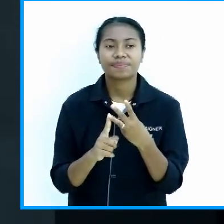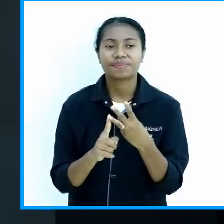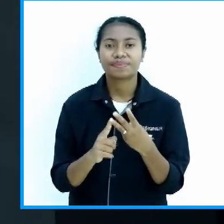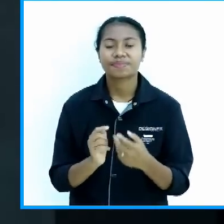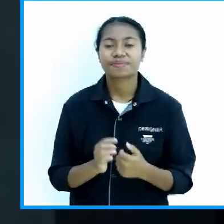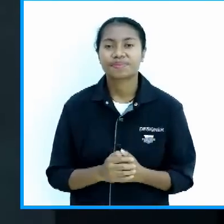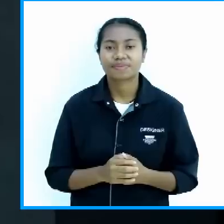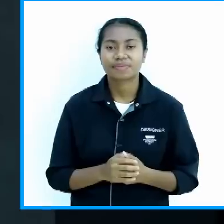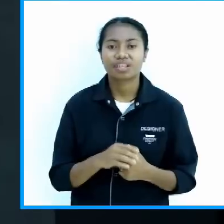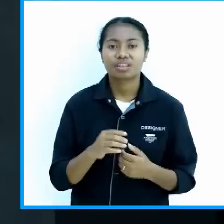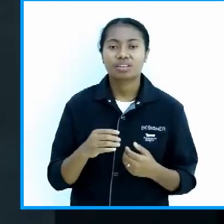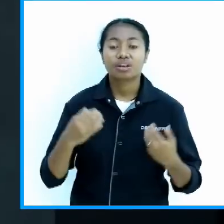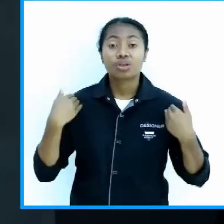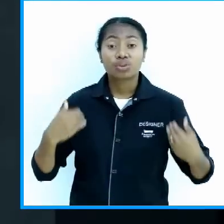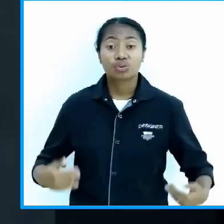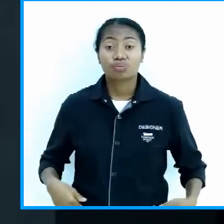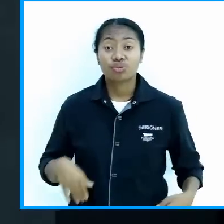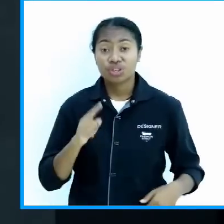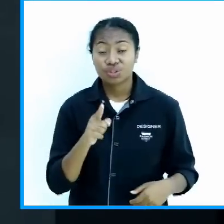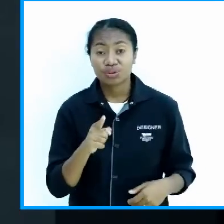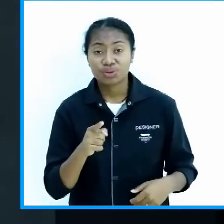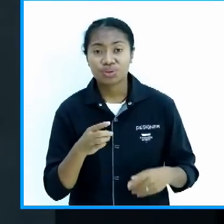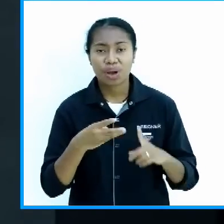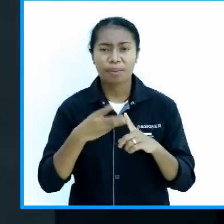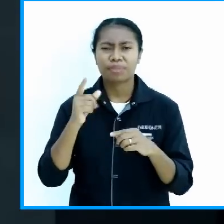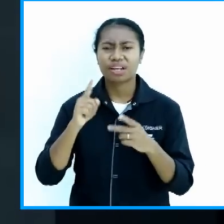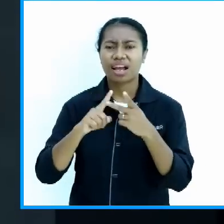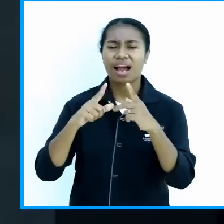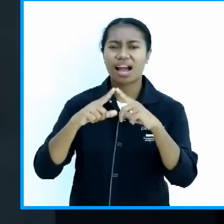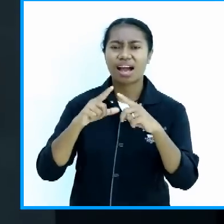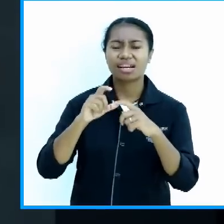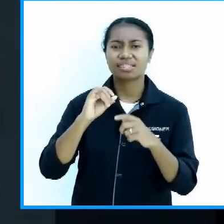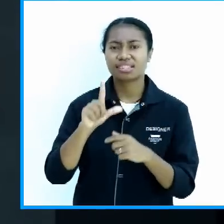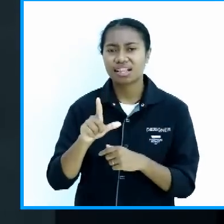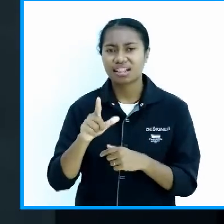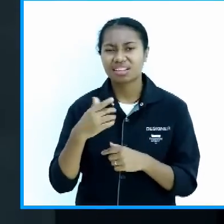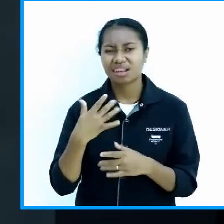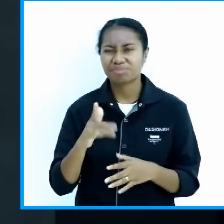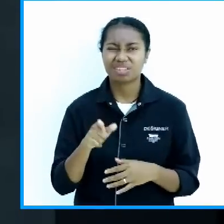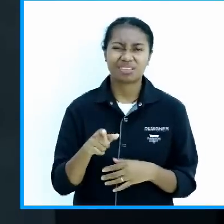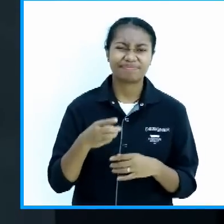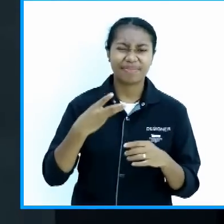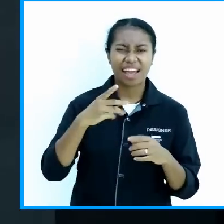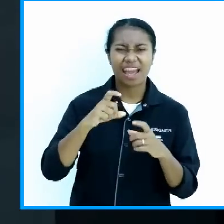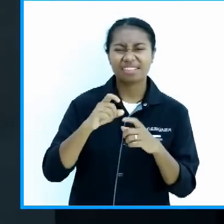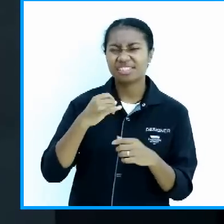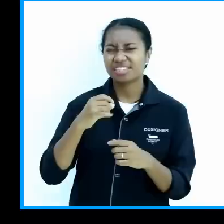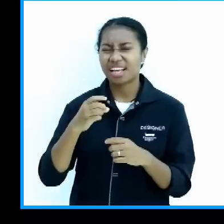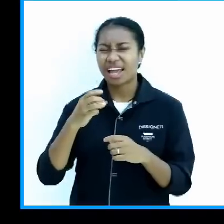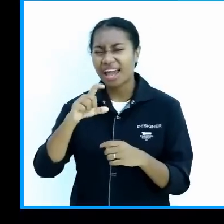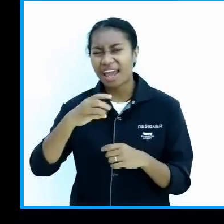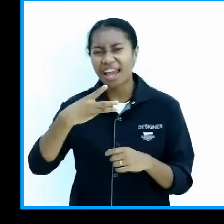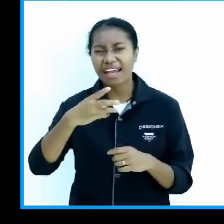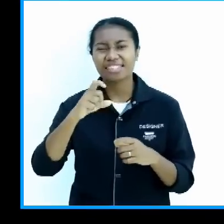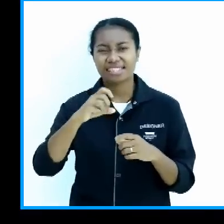apa? Tubuh anggap itu benda asing, tapi ya benda asing yang ecek-ecek. Jadi dibiarkan dalam 7 hari DNA itu